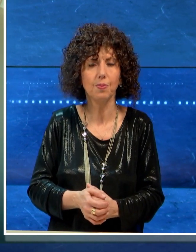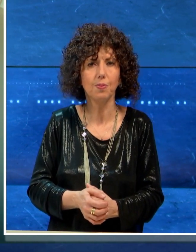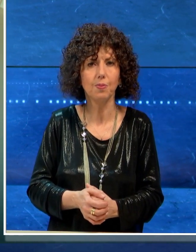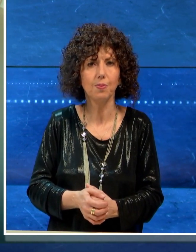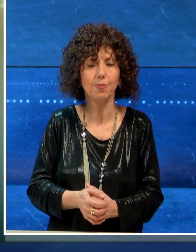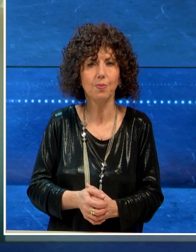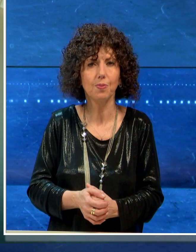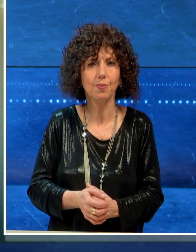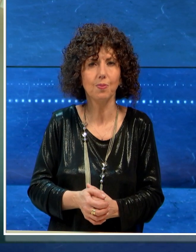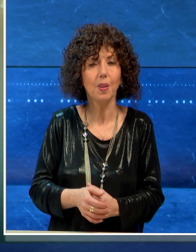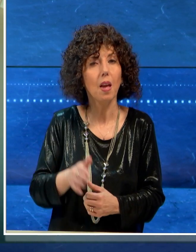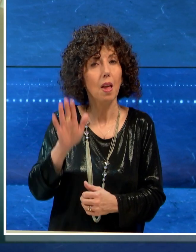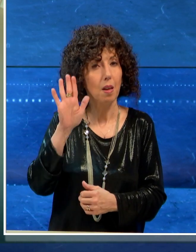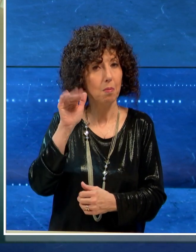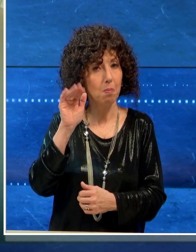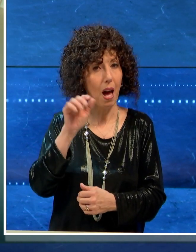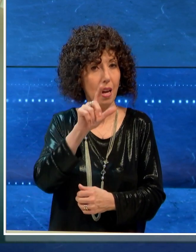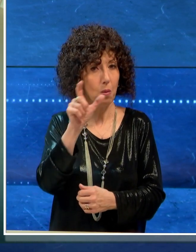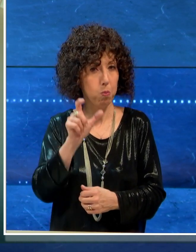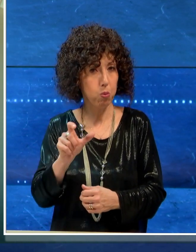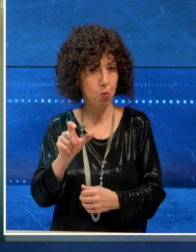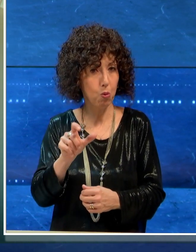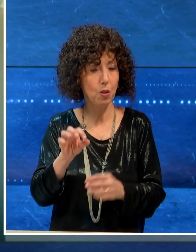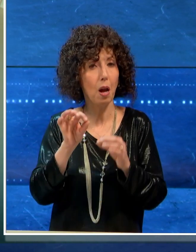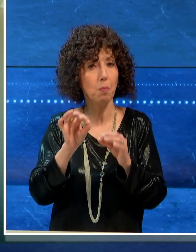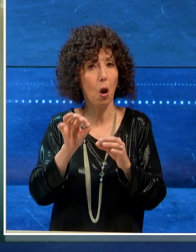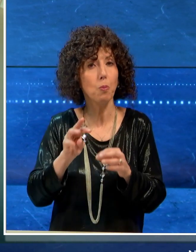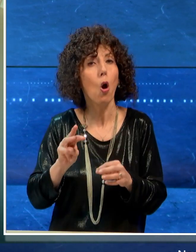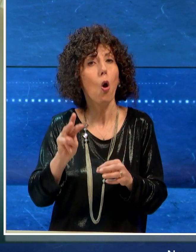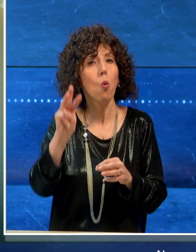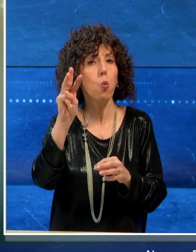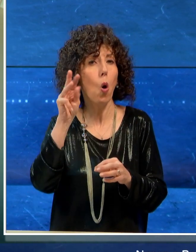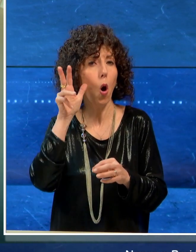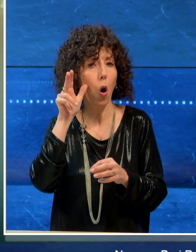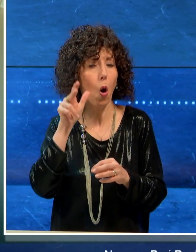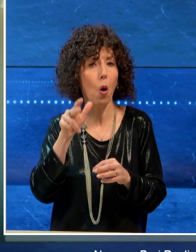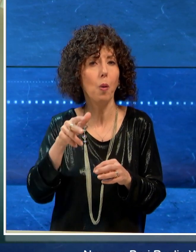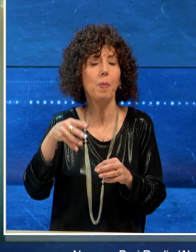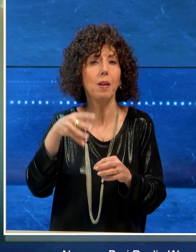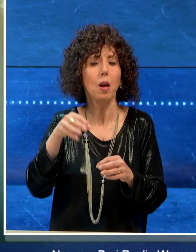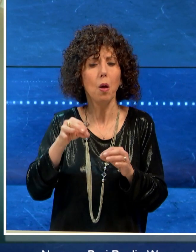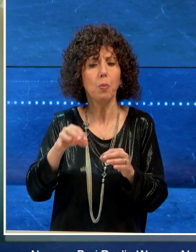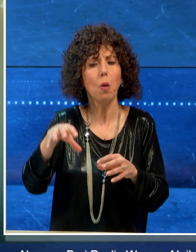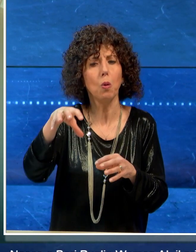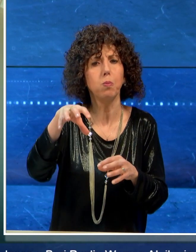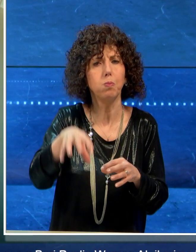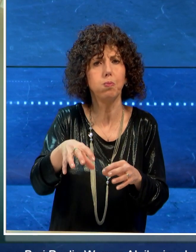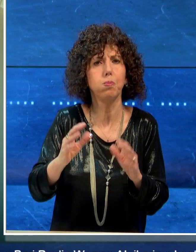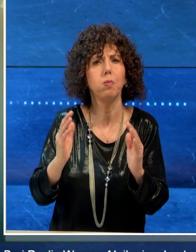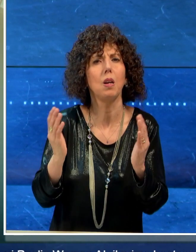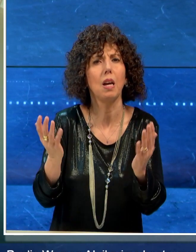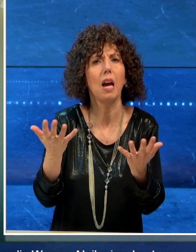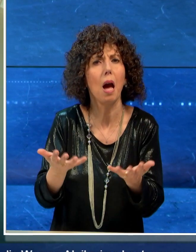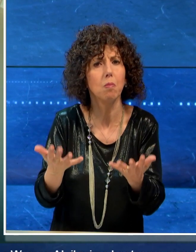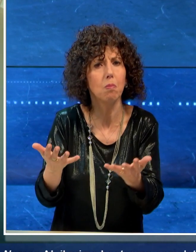nasce a Bari Puglia Women ai il primo Boot Camp completamente